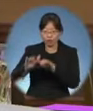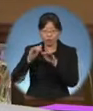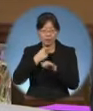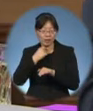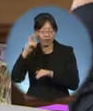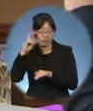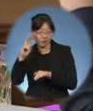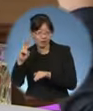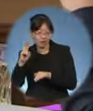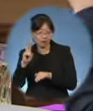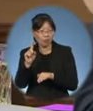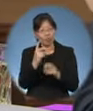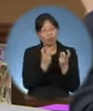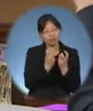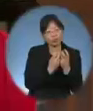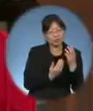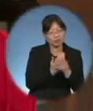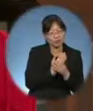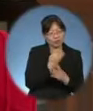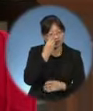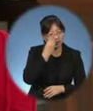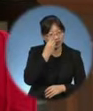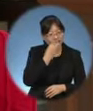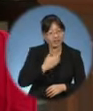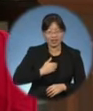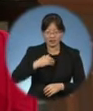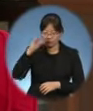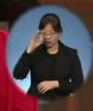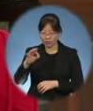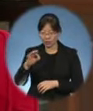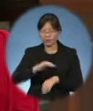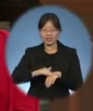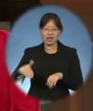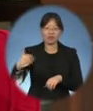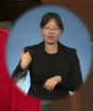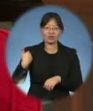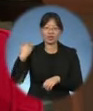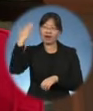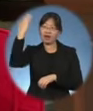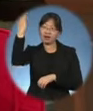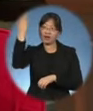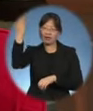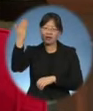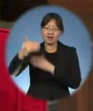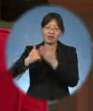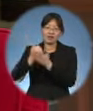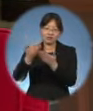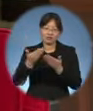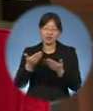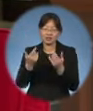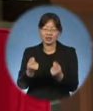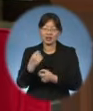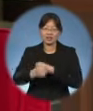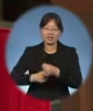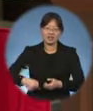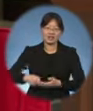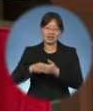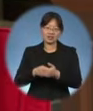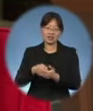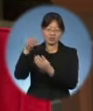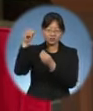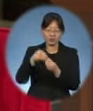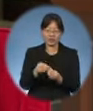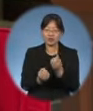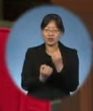생긴 거죠, 그게? 그게, 그건 제가 볼 땐 정말 모르겠어요. 그거는 신이 주신 걸 수도 있습니다. 그 자유의지까지를